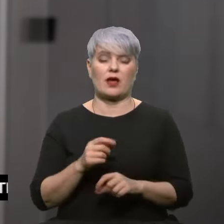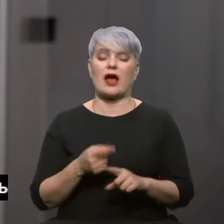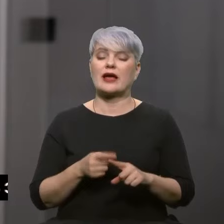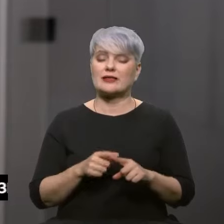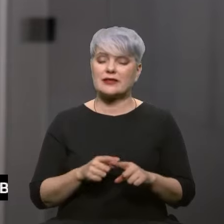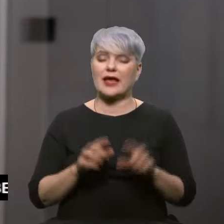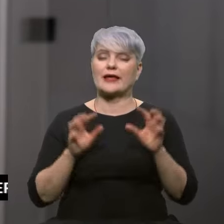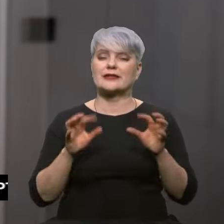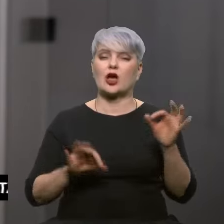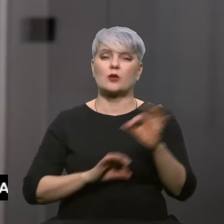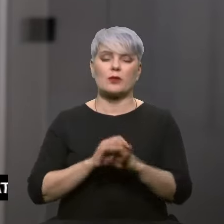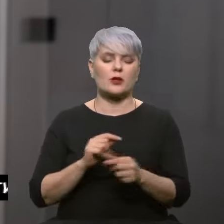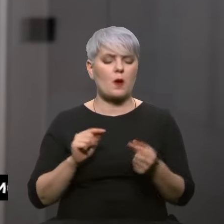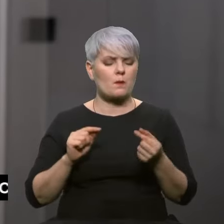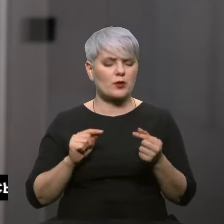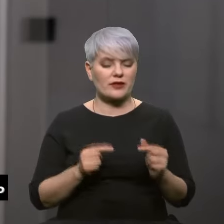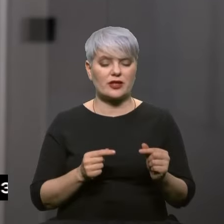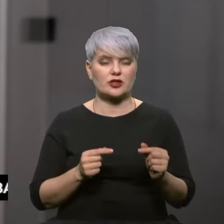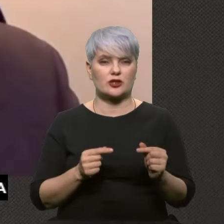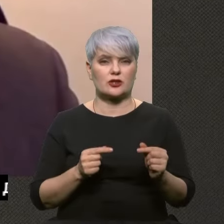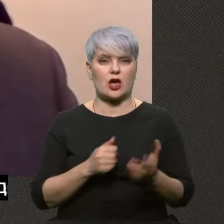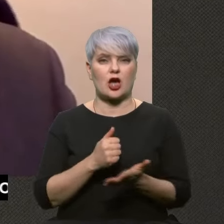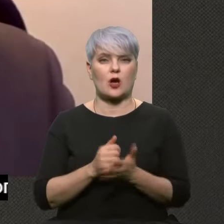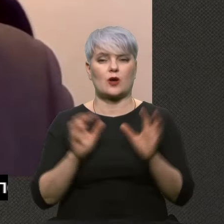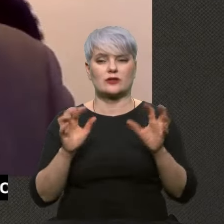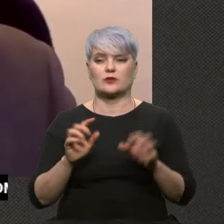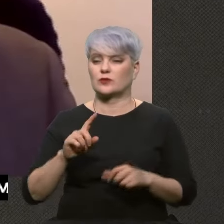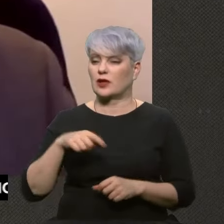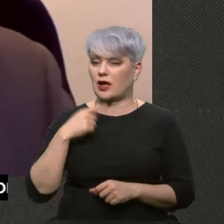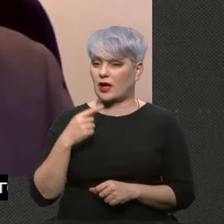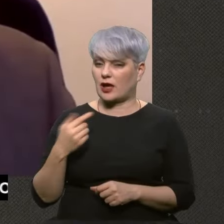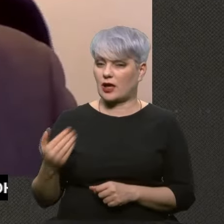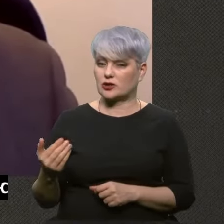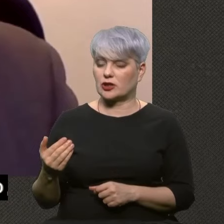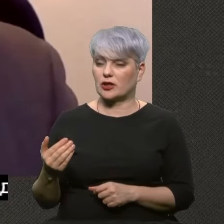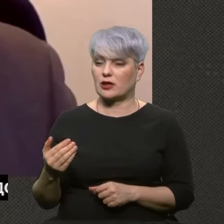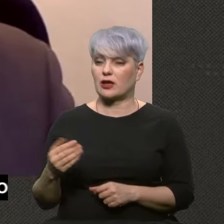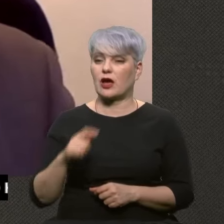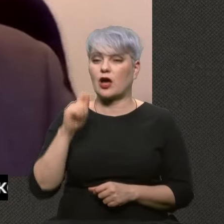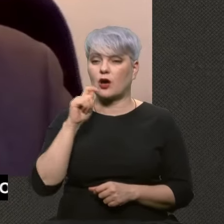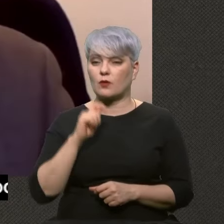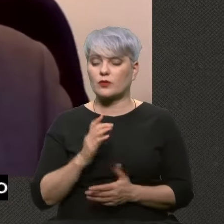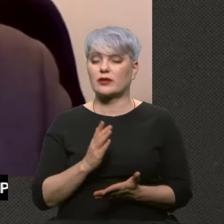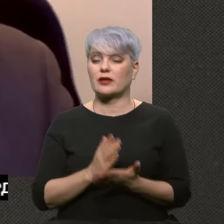Центру політико-правових реформ Ігор Коліушко. В Україні існує єдине громадянство. І